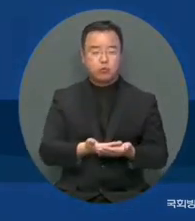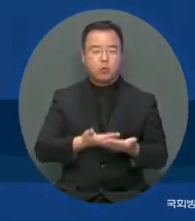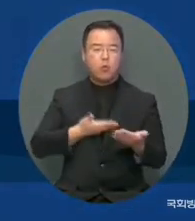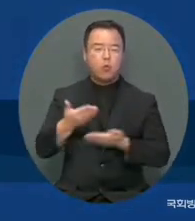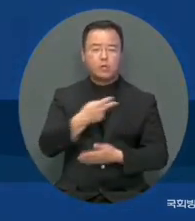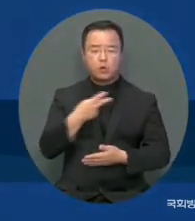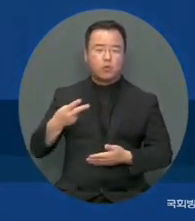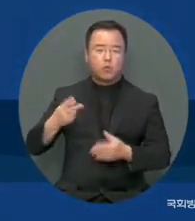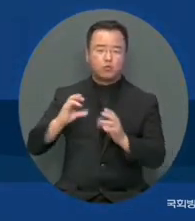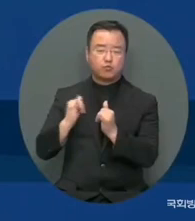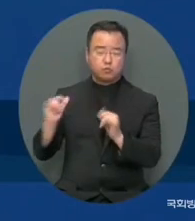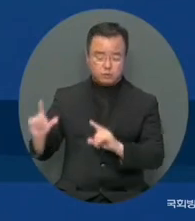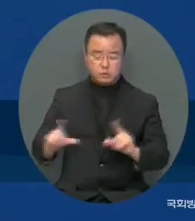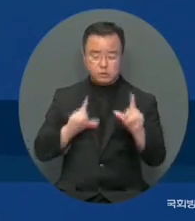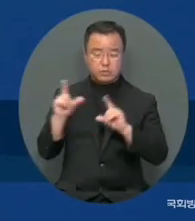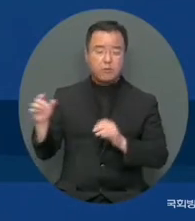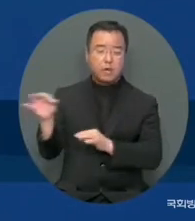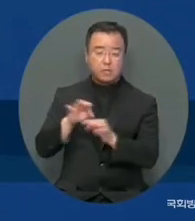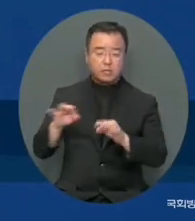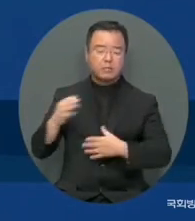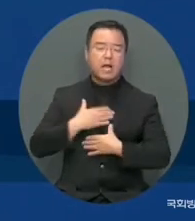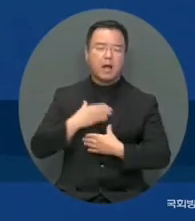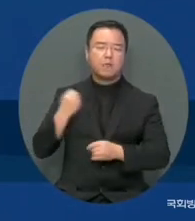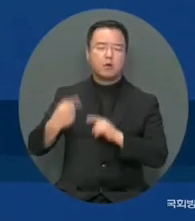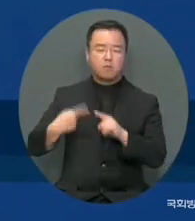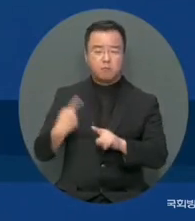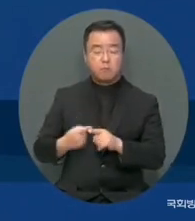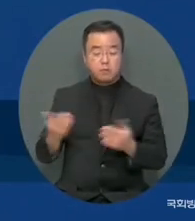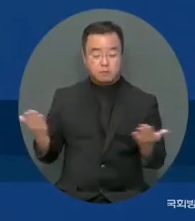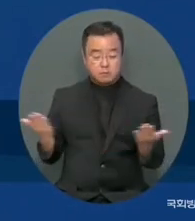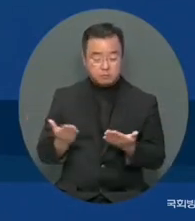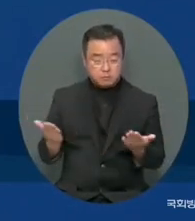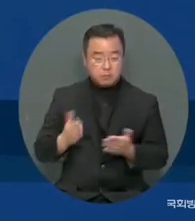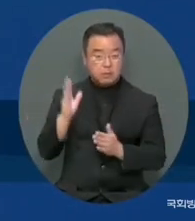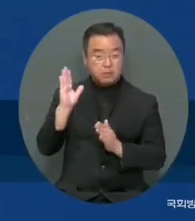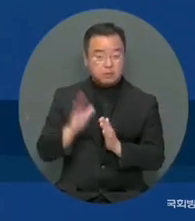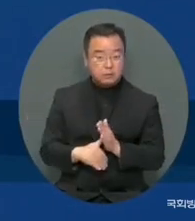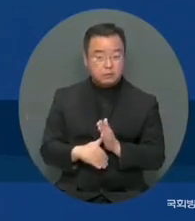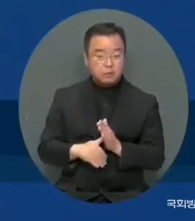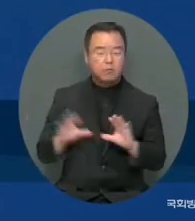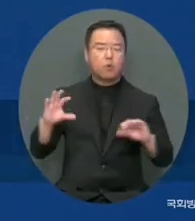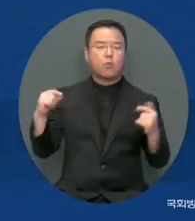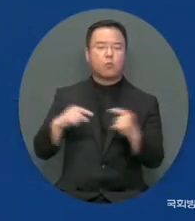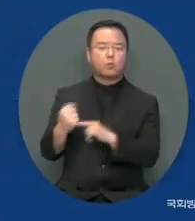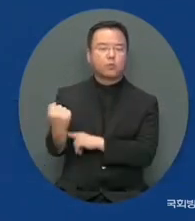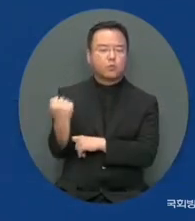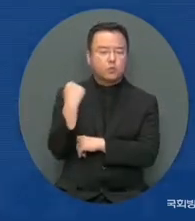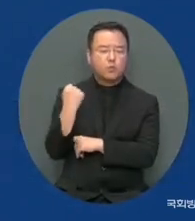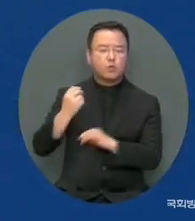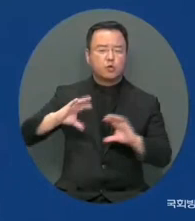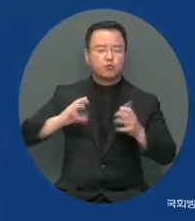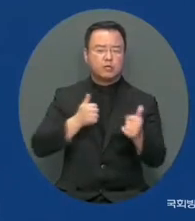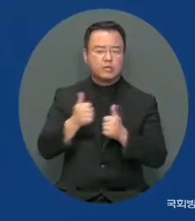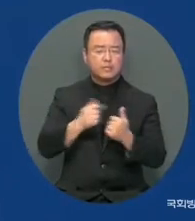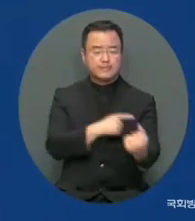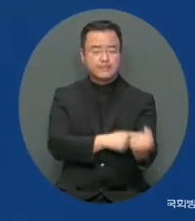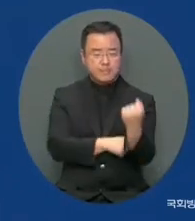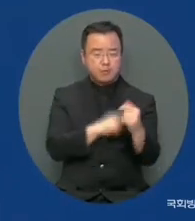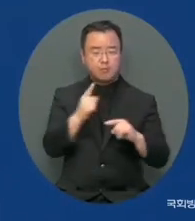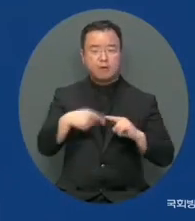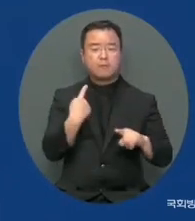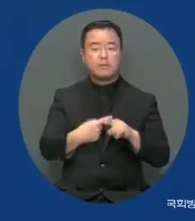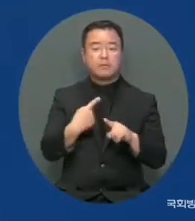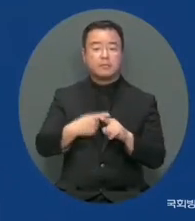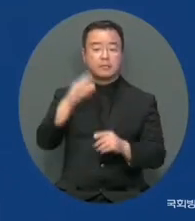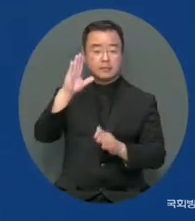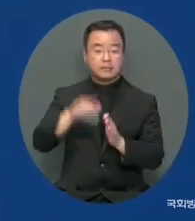민생이고 경제며 안보인 외교의 시대, 외교력이 바로 국가 경쟁력인 시대가